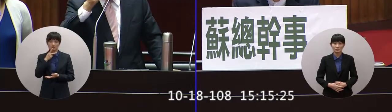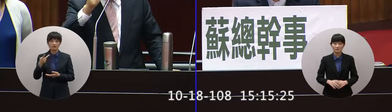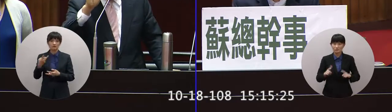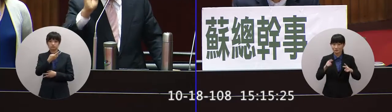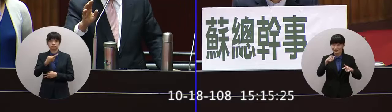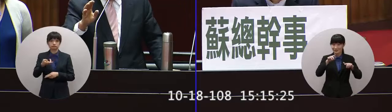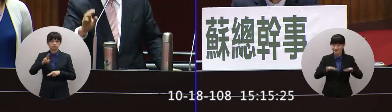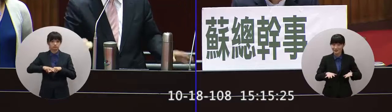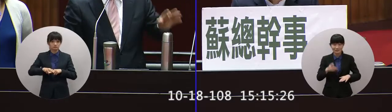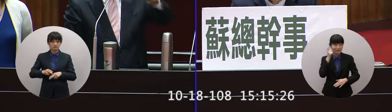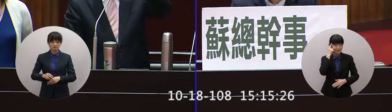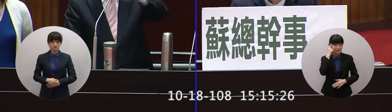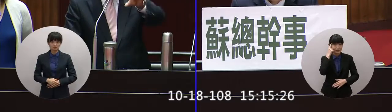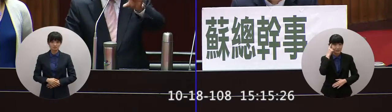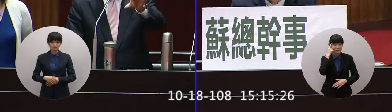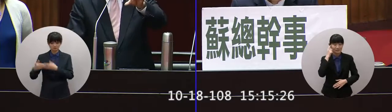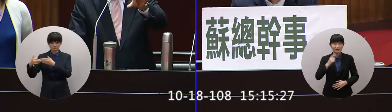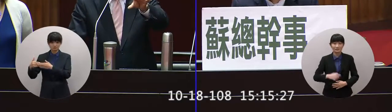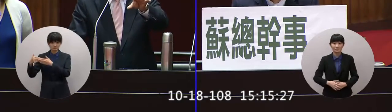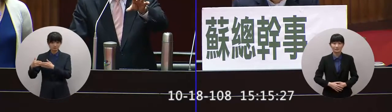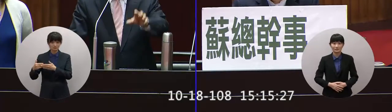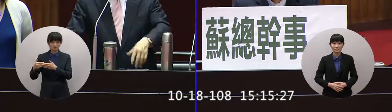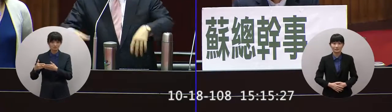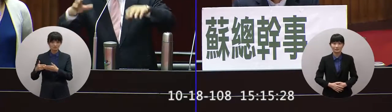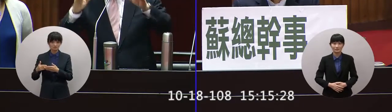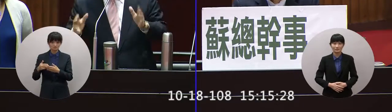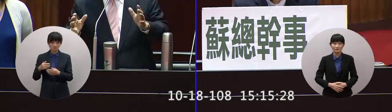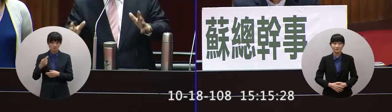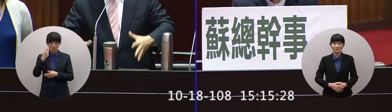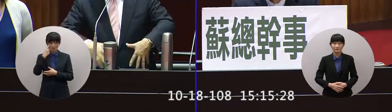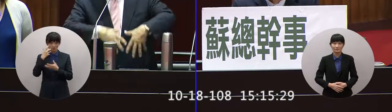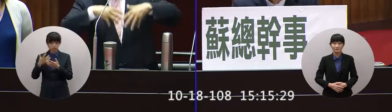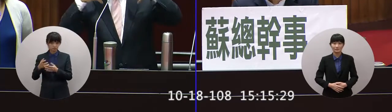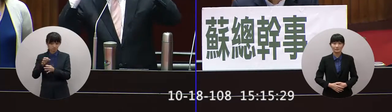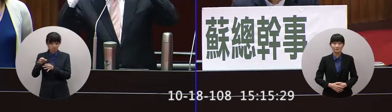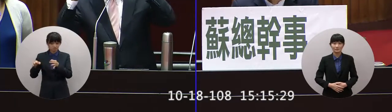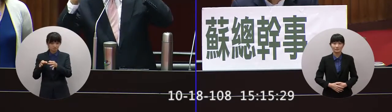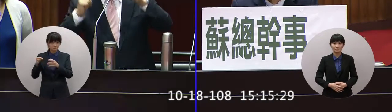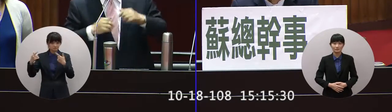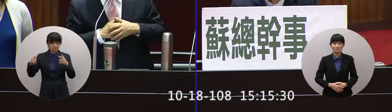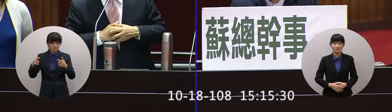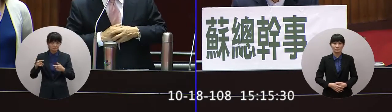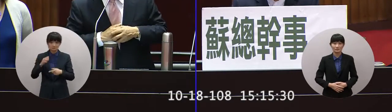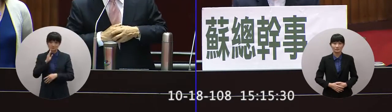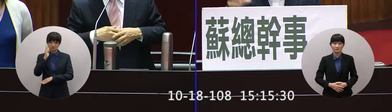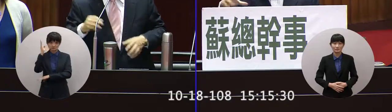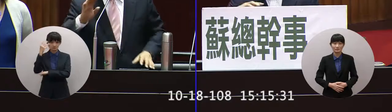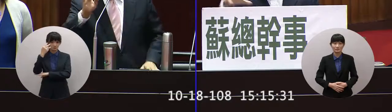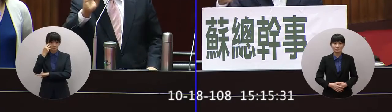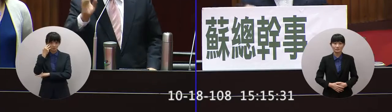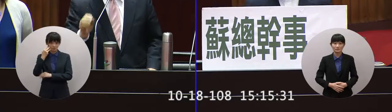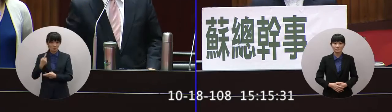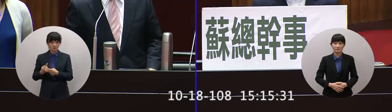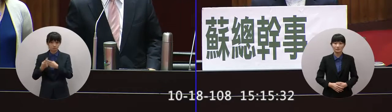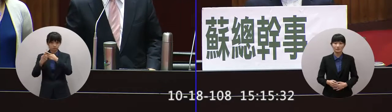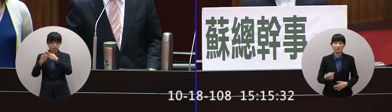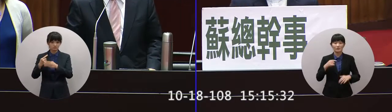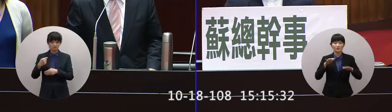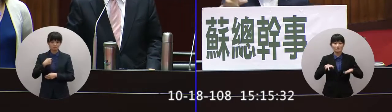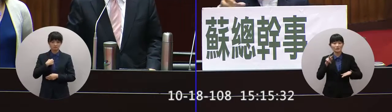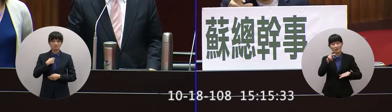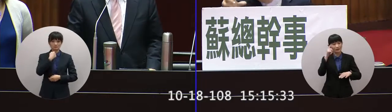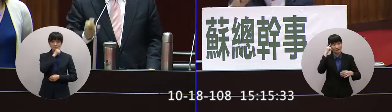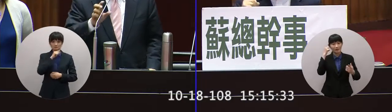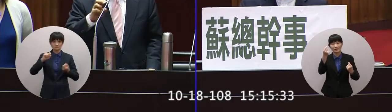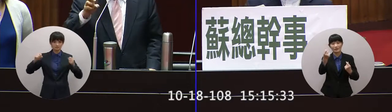講